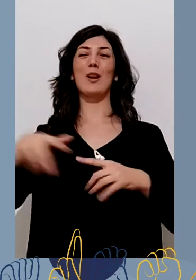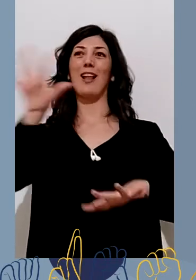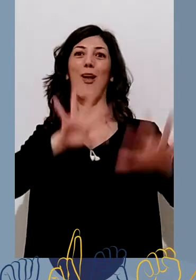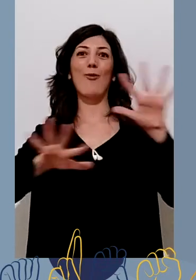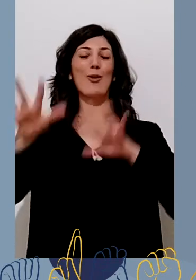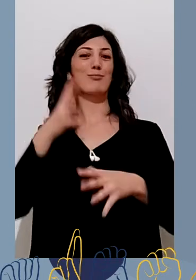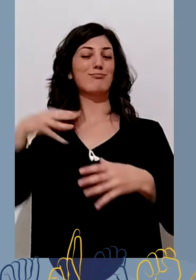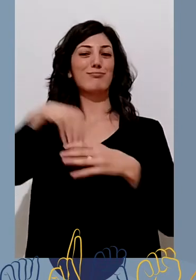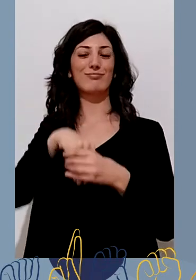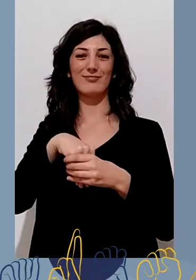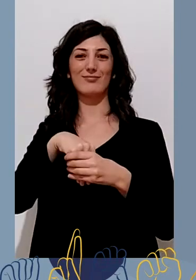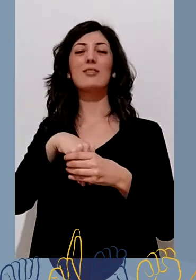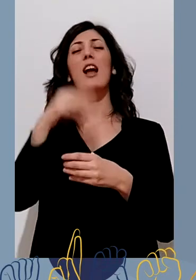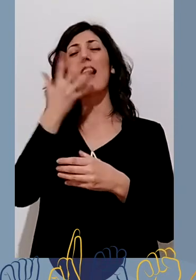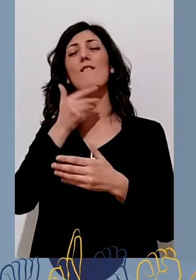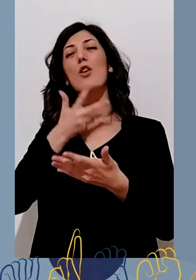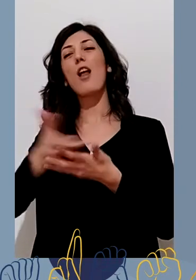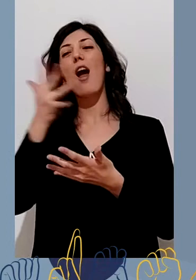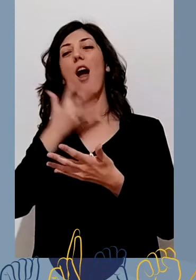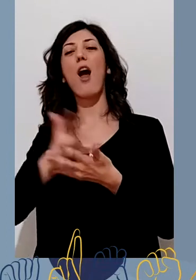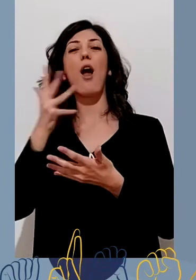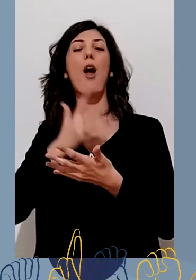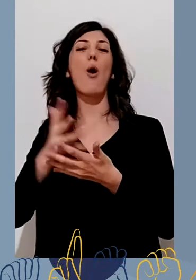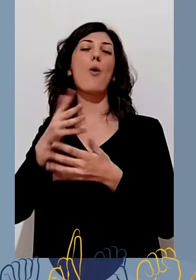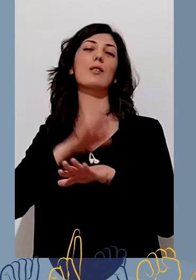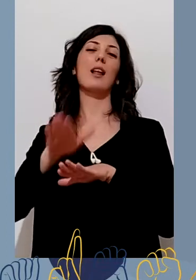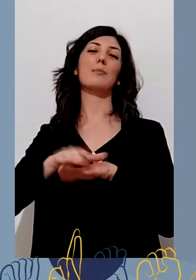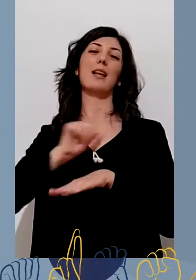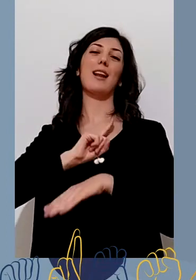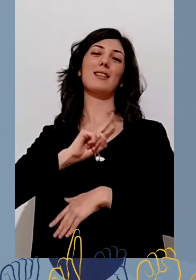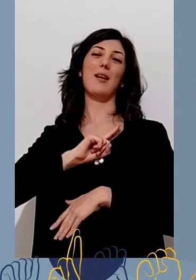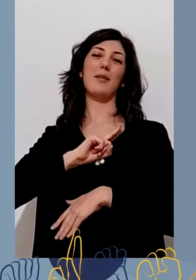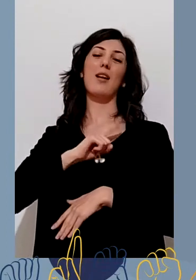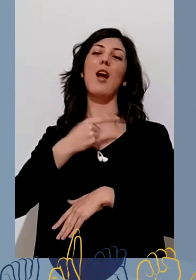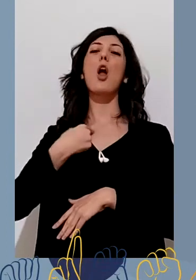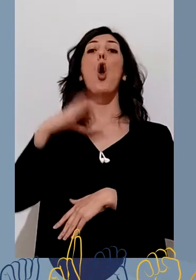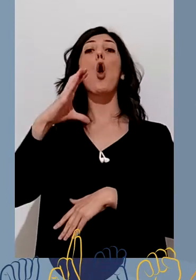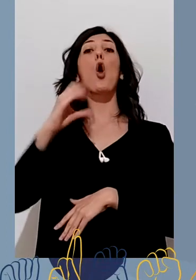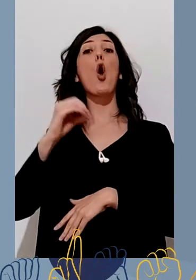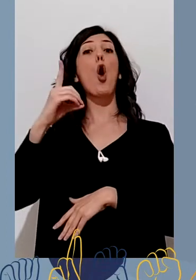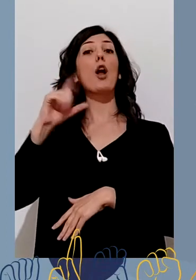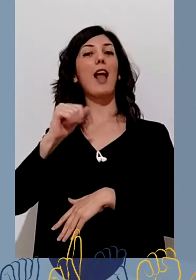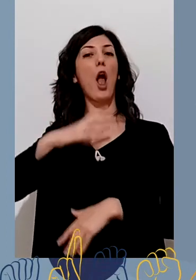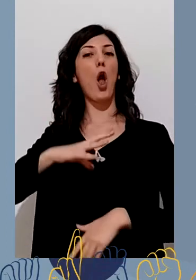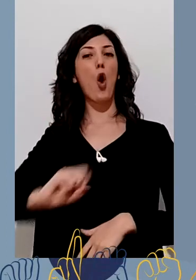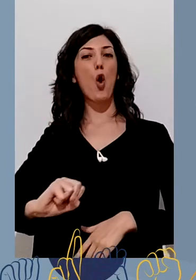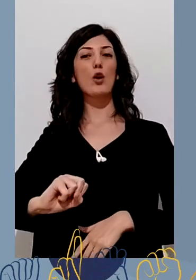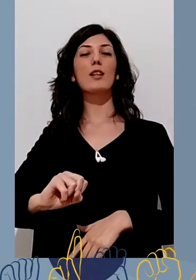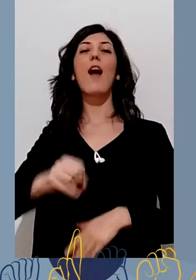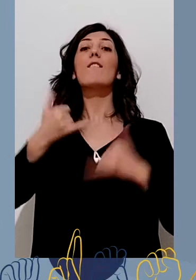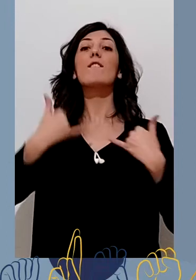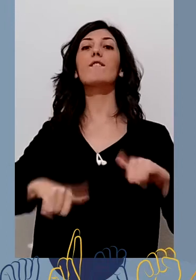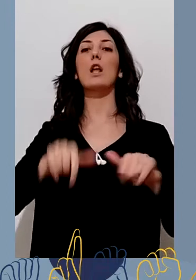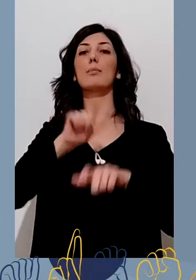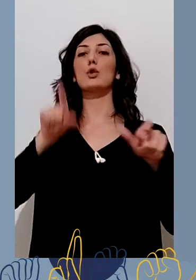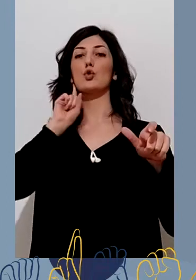vorrei raccontare un po' quella che è stata la mia esperienza. Io sono un CODA, sono un figlio di persone sorde e quindi di